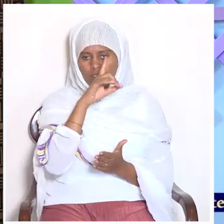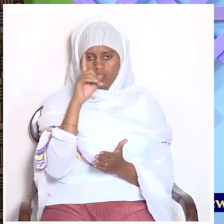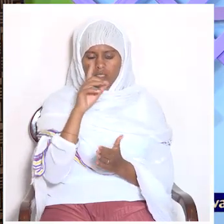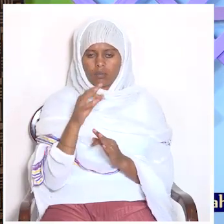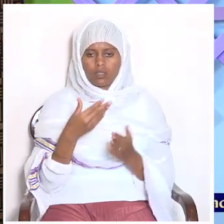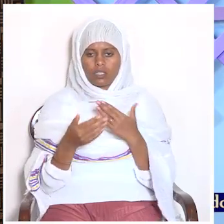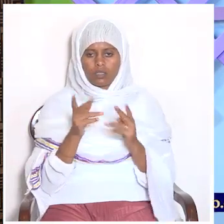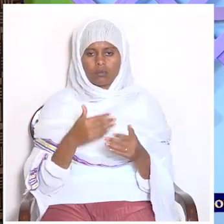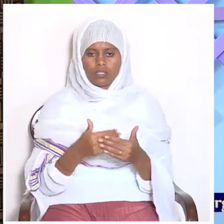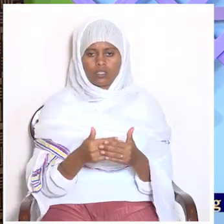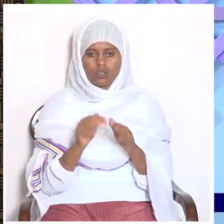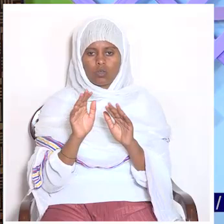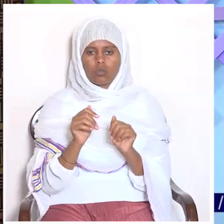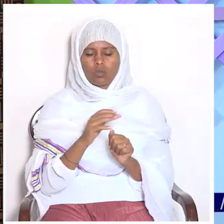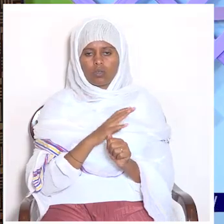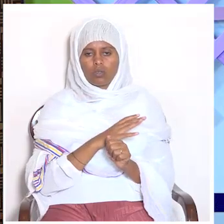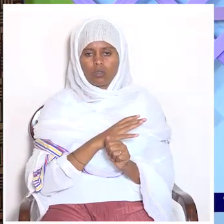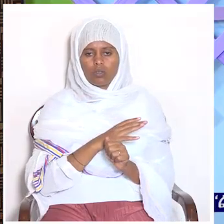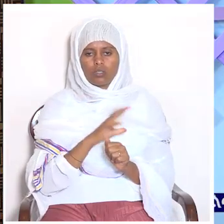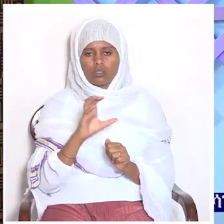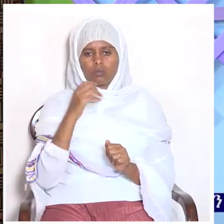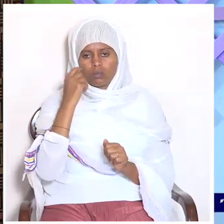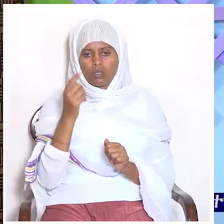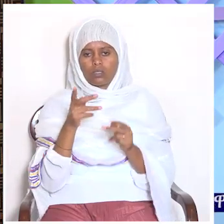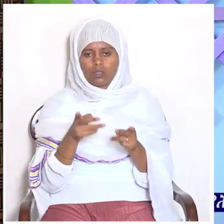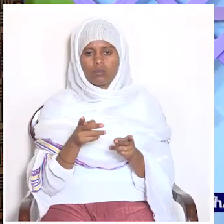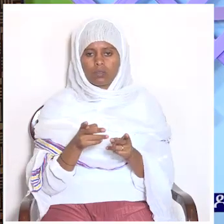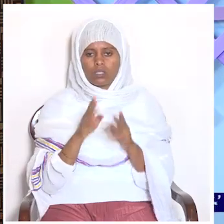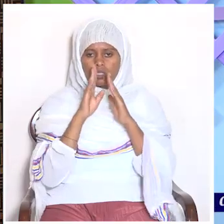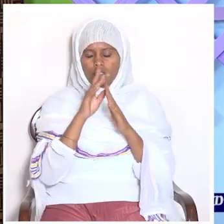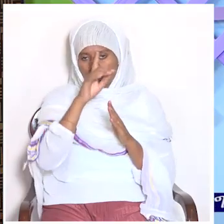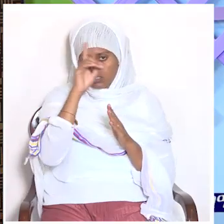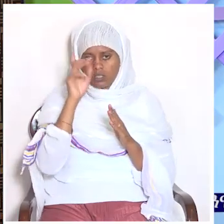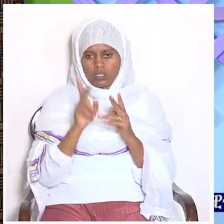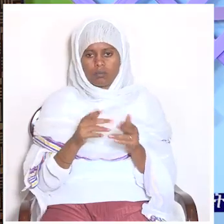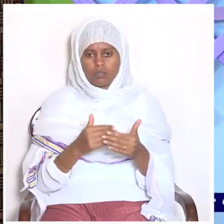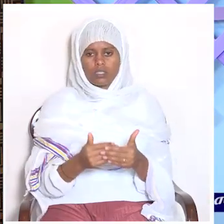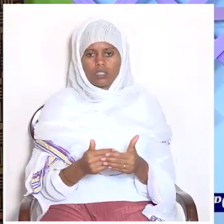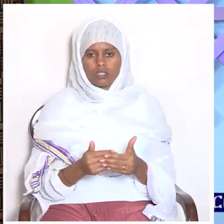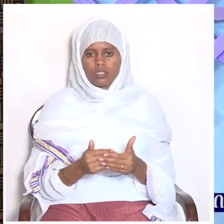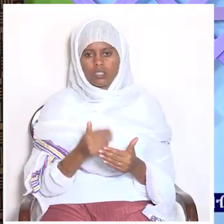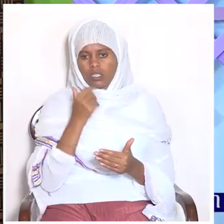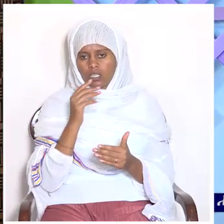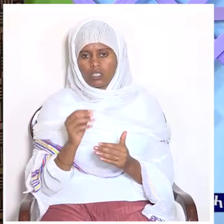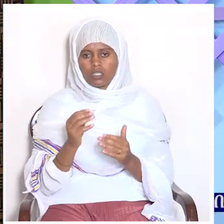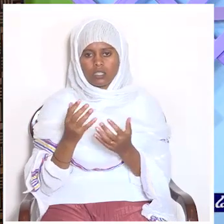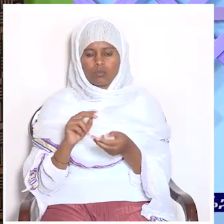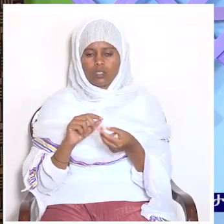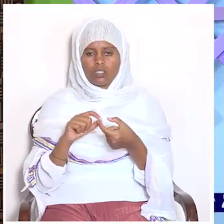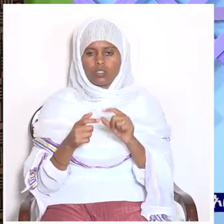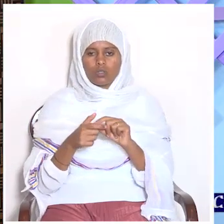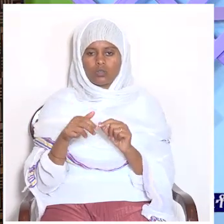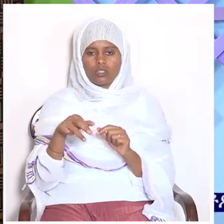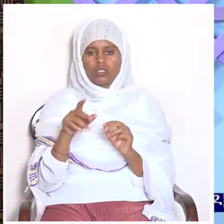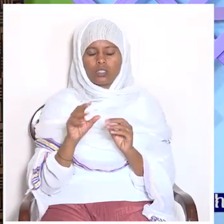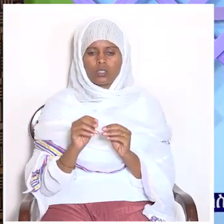ብዛዕባ ናይ ቅድስቲ ድንግል ከመይ ኢላ ከም ተፀንሰት ክኸውን ከሎ ሰንበት ንፅባሒታ ድማ ቅድስቲ ድንግል ከመይ ኢላ ከም ፀነሰት ይነገር